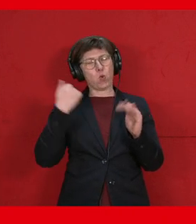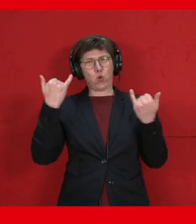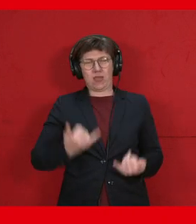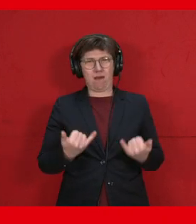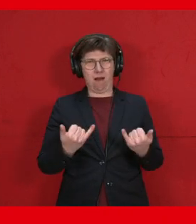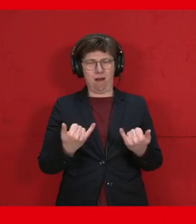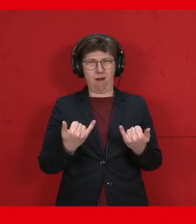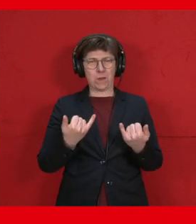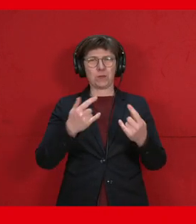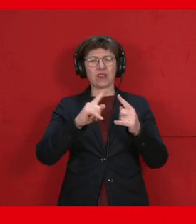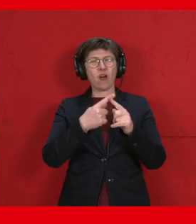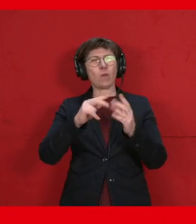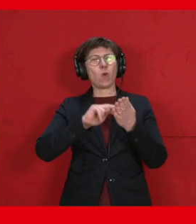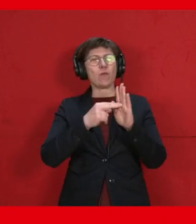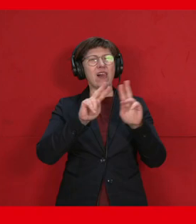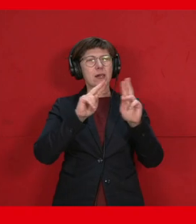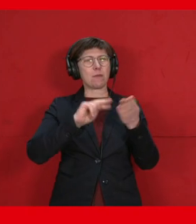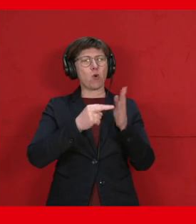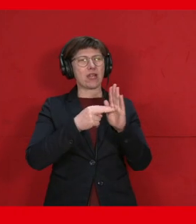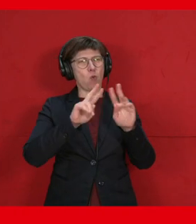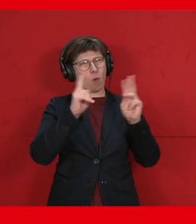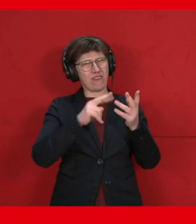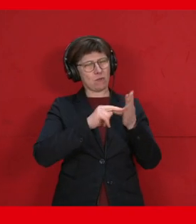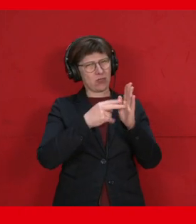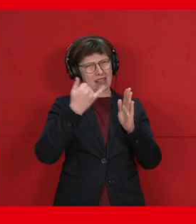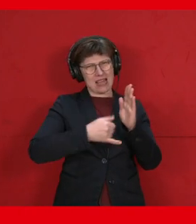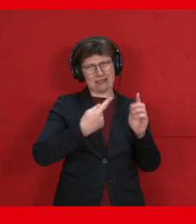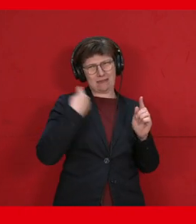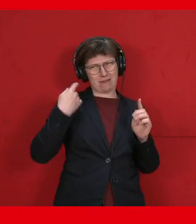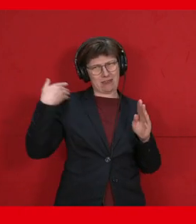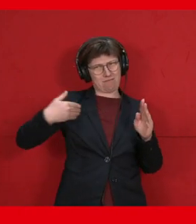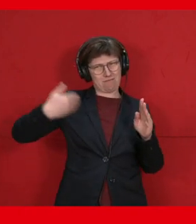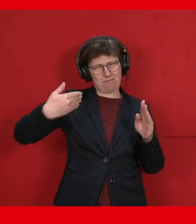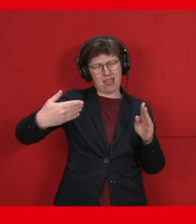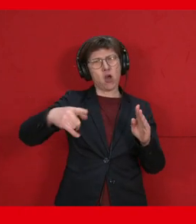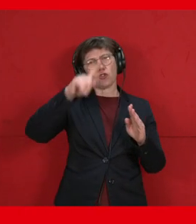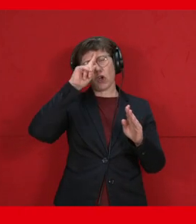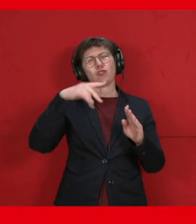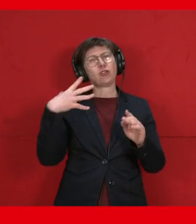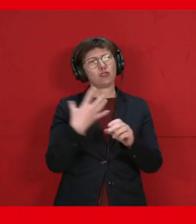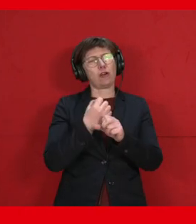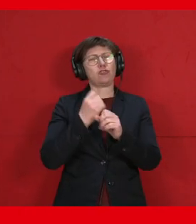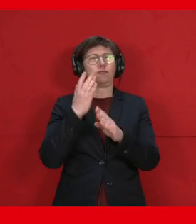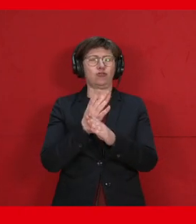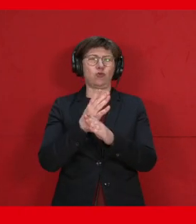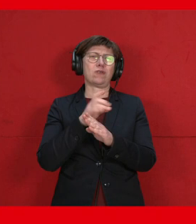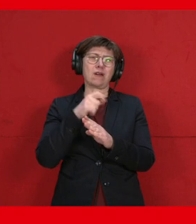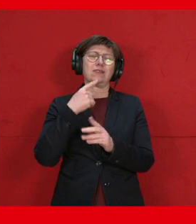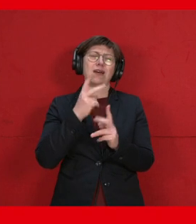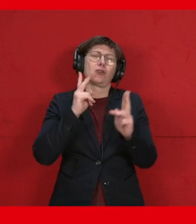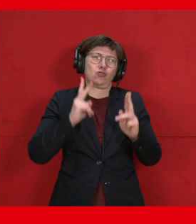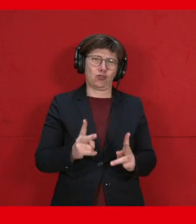mal die Umweltpolitik der vergangenen Jahrzehnte anschaue, dann haben wir in Deutschland durchaus einiges erreicht. Das kann ich gar nicht anders